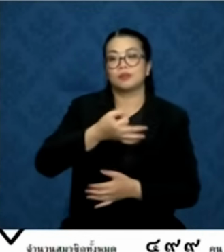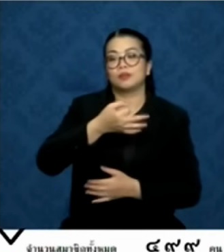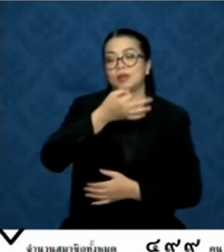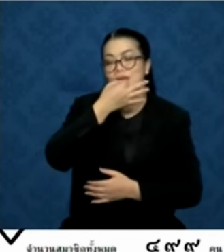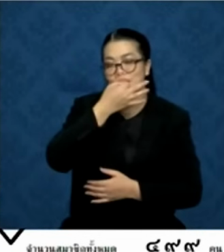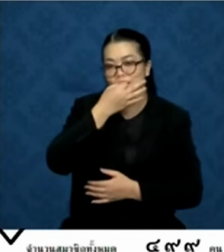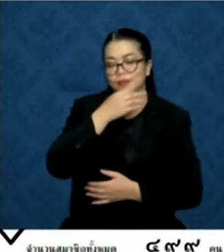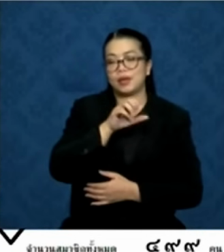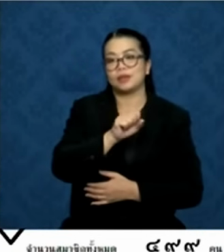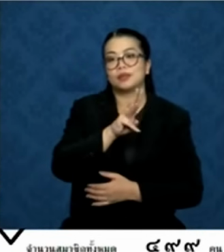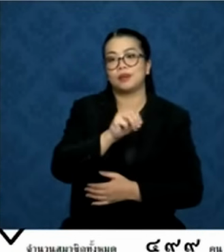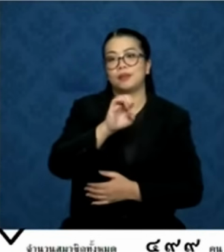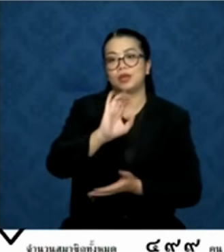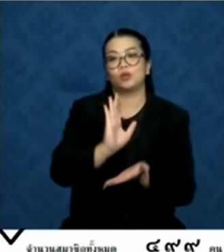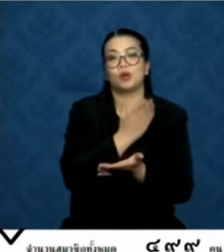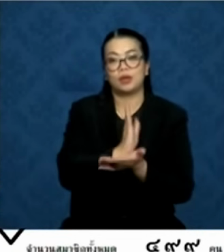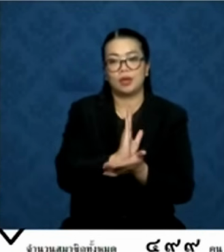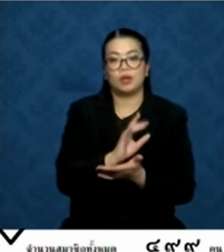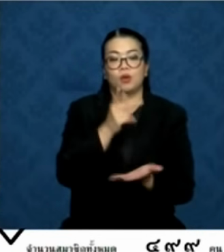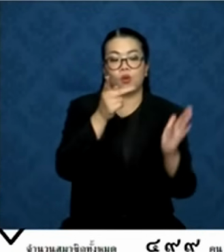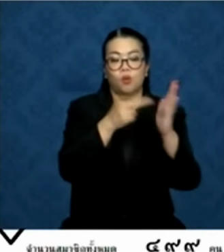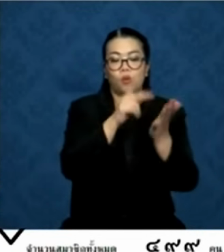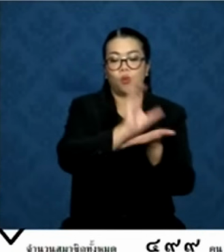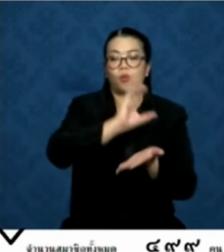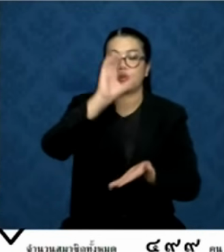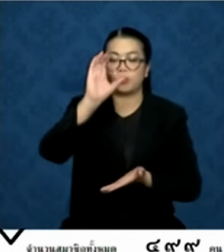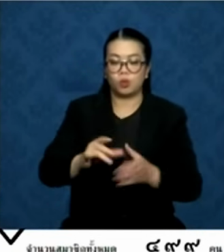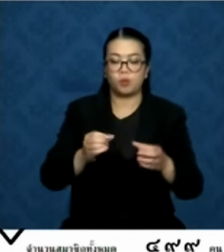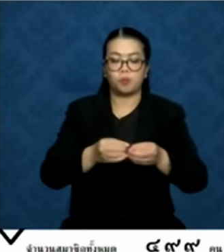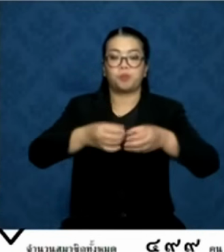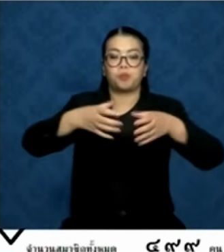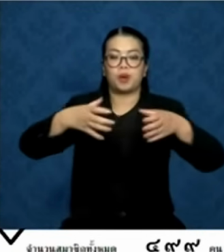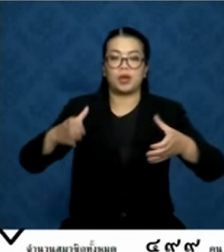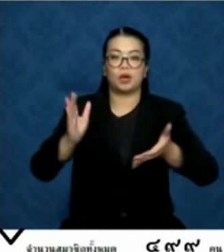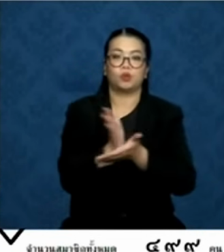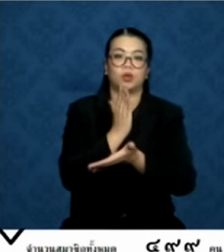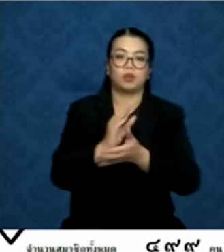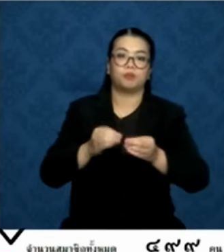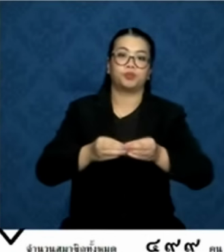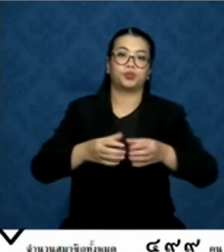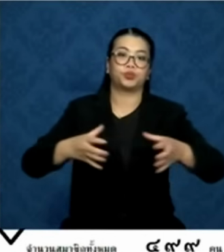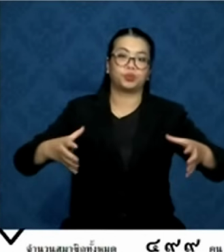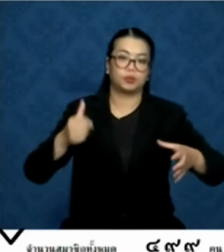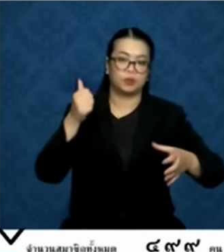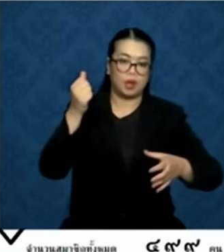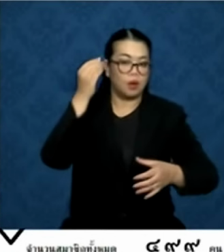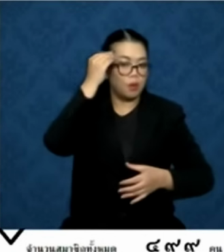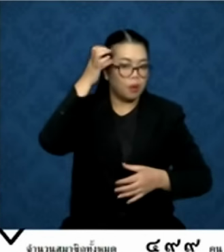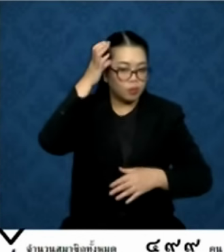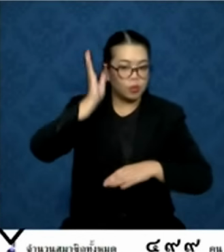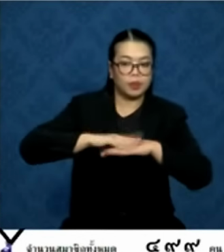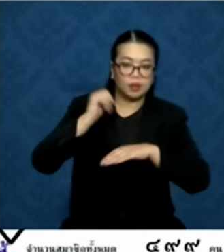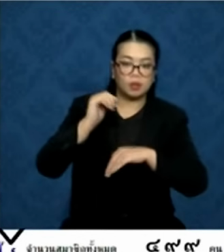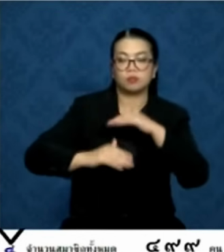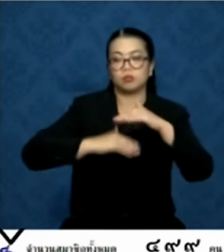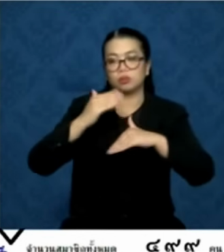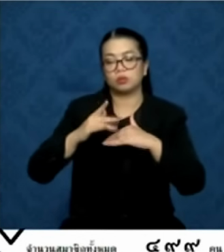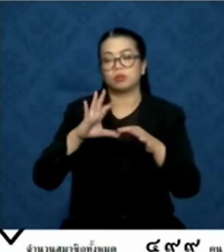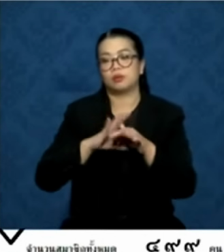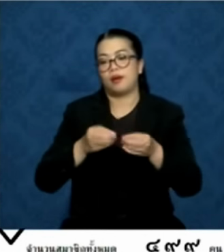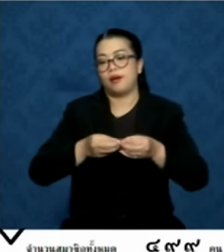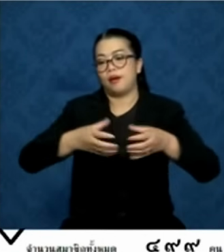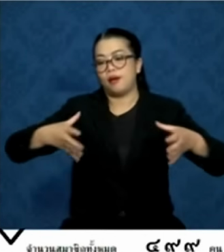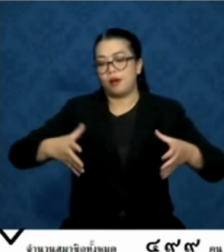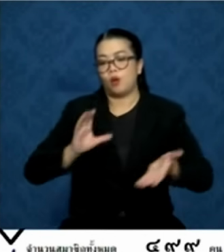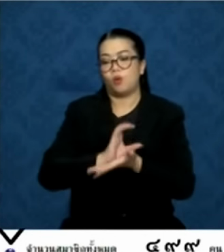ย่อมตลอดจนเข้าถึงแหล่งข้อมูลและองค์ความรู้ในการพัฒนาธุรกิจสามารถขยายการค้าการล